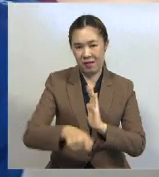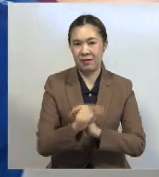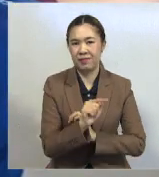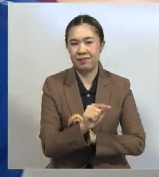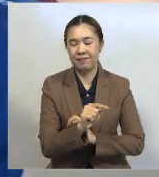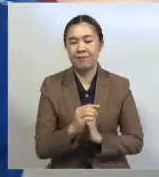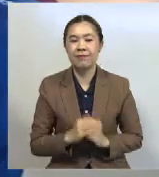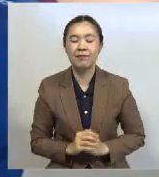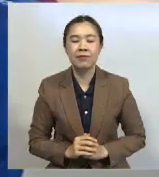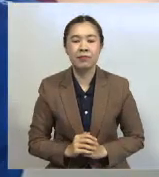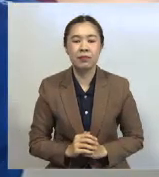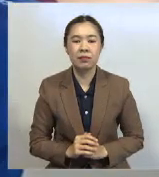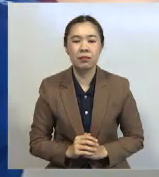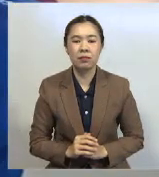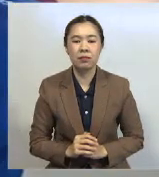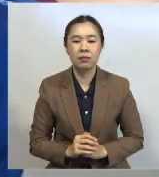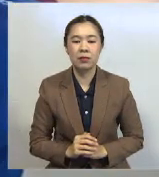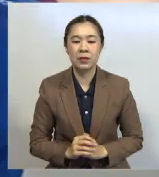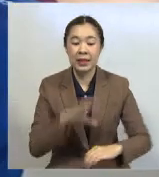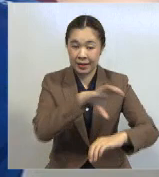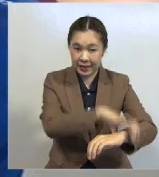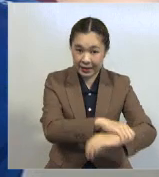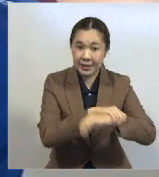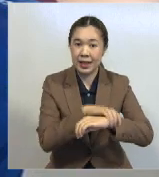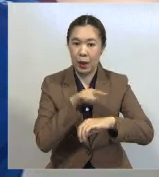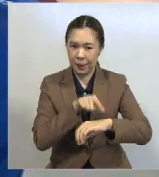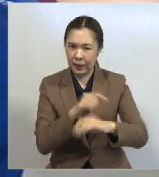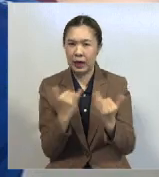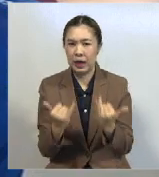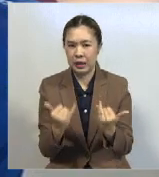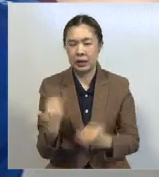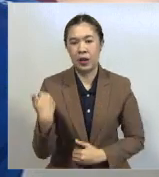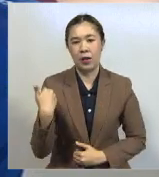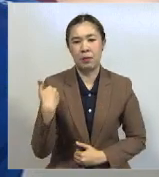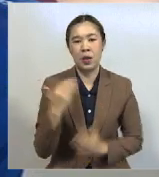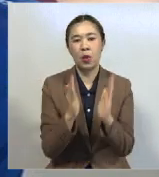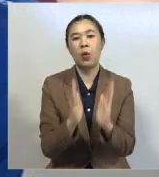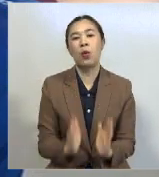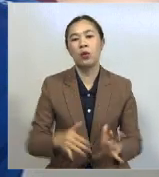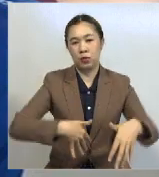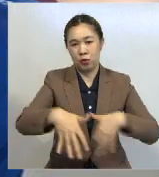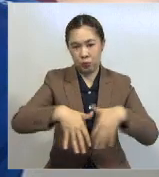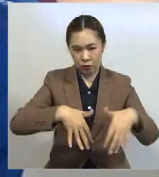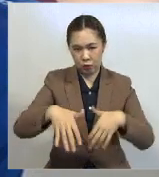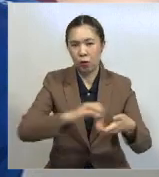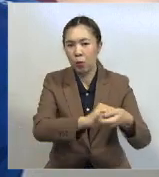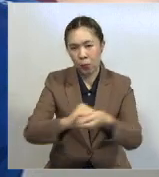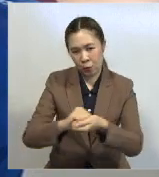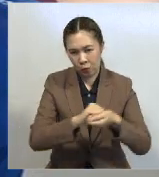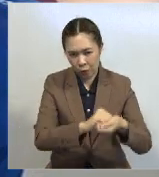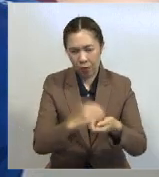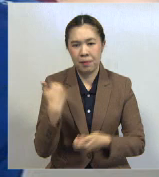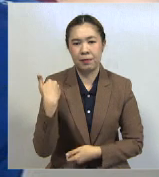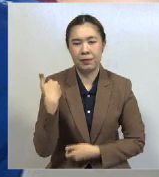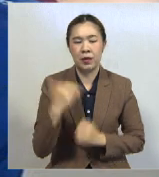ค่ะอย่างที่บอกไปว่าการจับกุมครั้งนี้เนี่ยได้รับความร่วมมือจากพลเมืองดีนะคะซึ่งเห็นความ